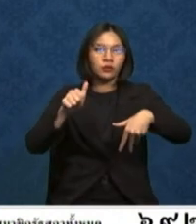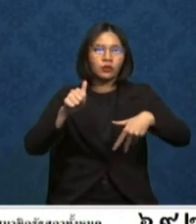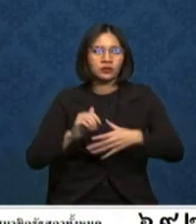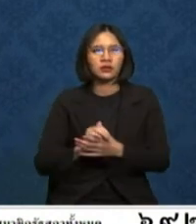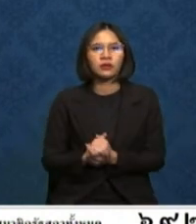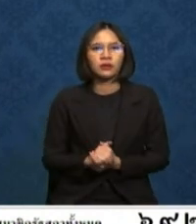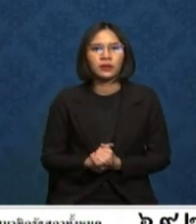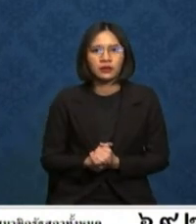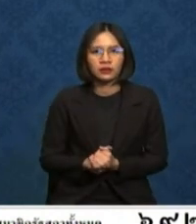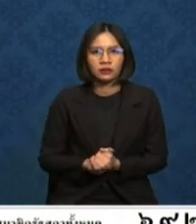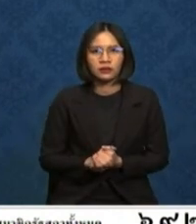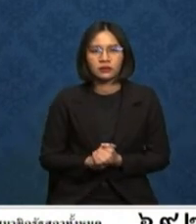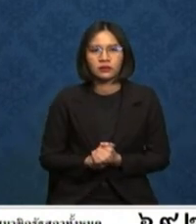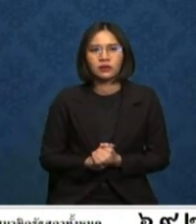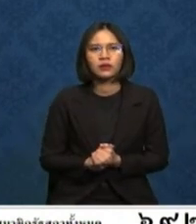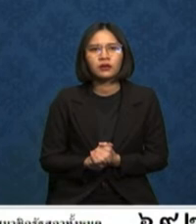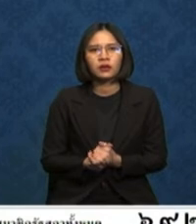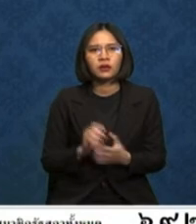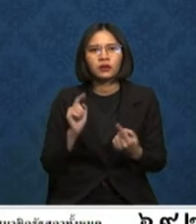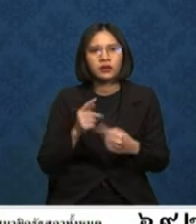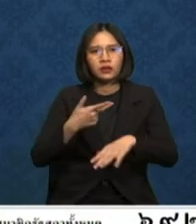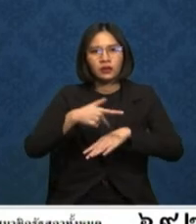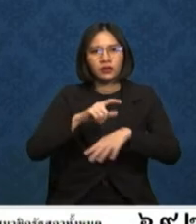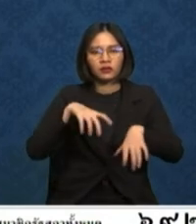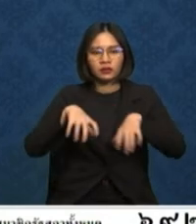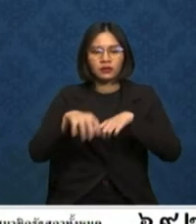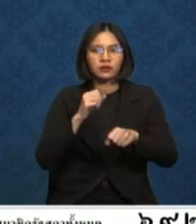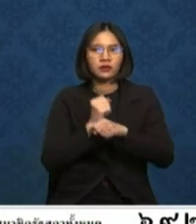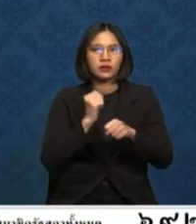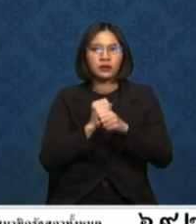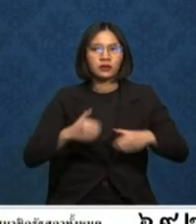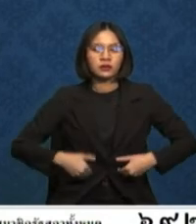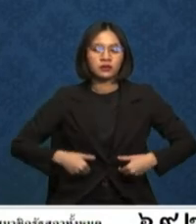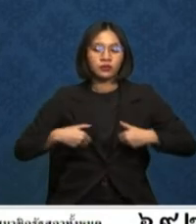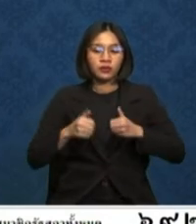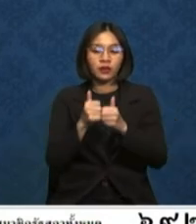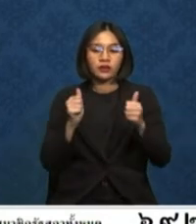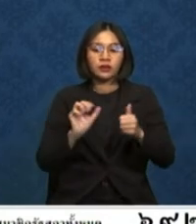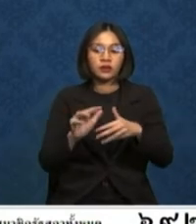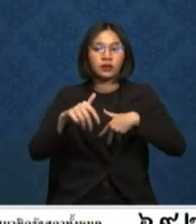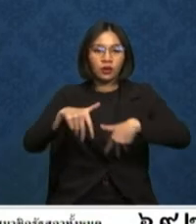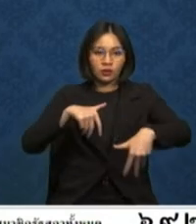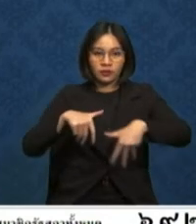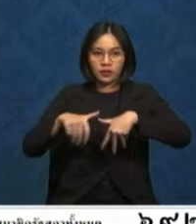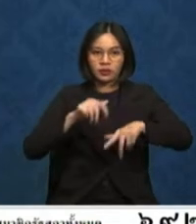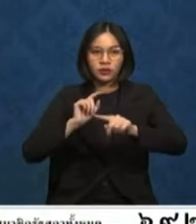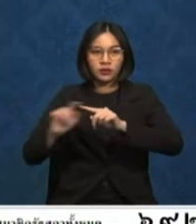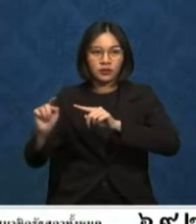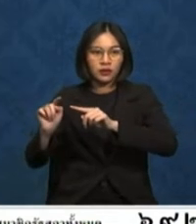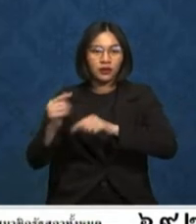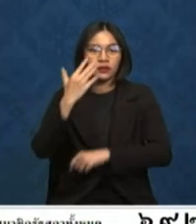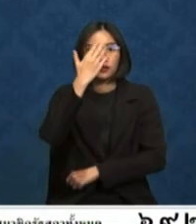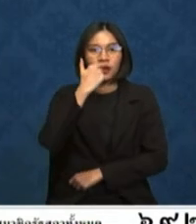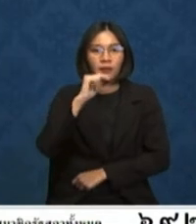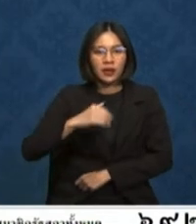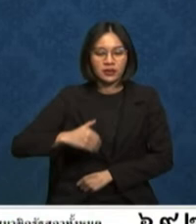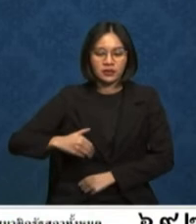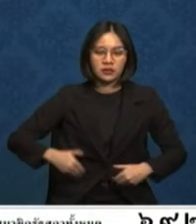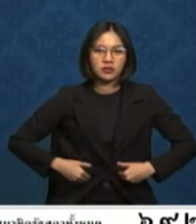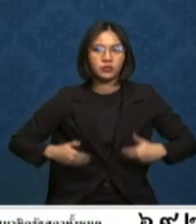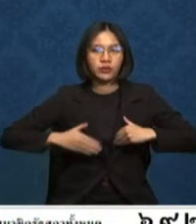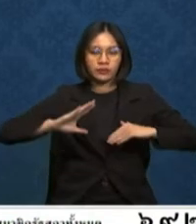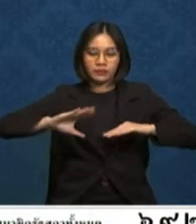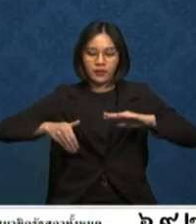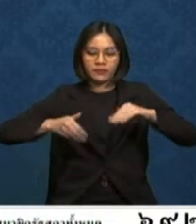ตั้งท่านประธานคะการจะทำให้ชีวิตความเป็นอยู่ของพี่น้องประชาชนสามารถลืมตาอ้าปาก